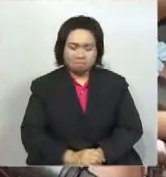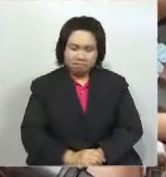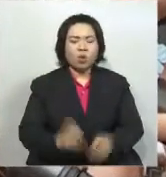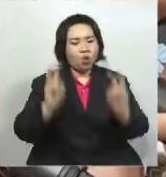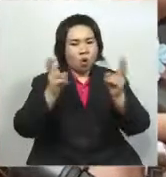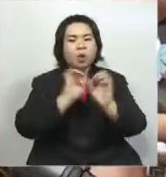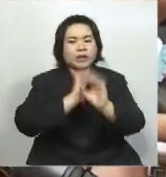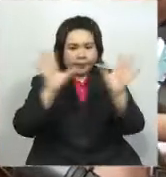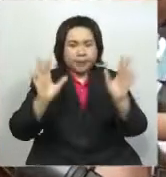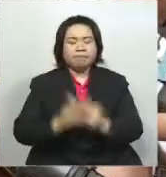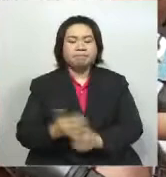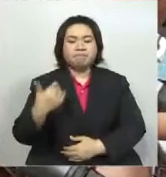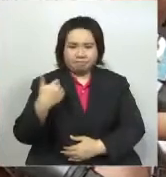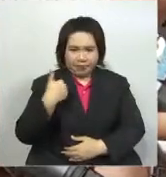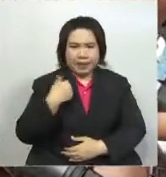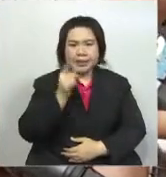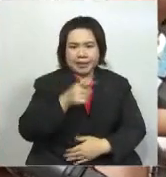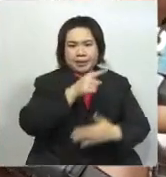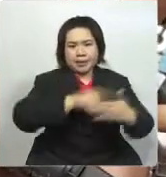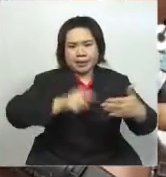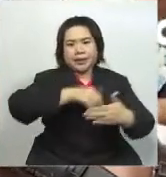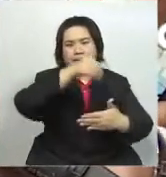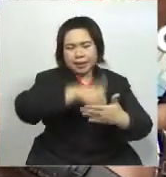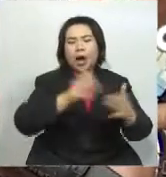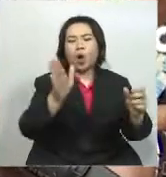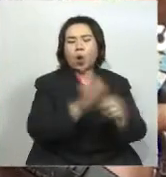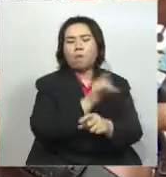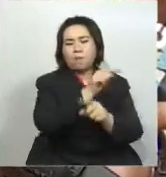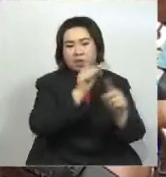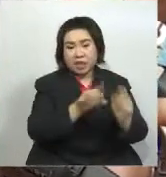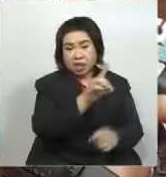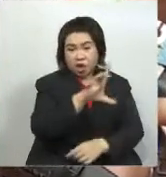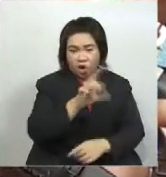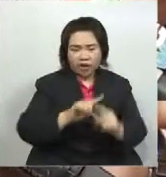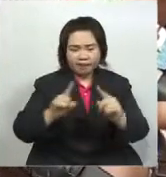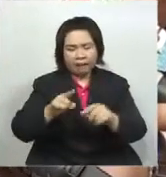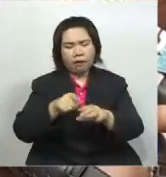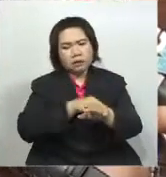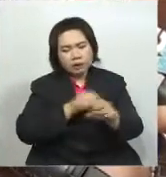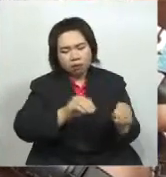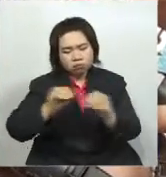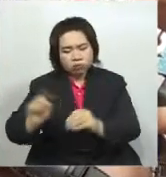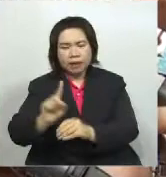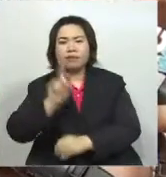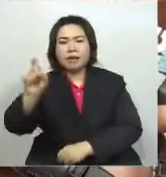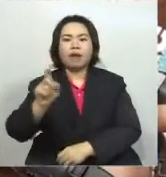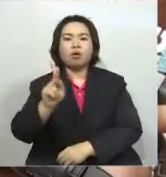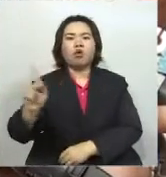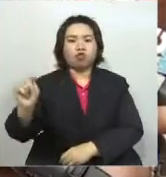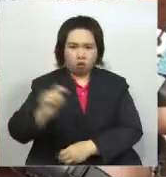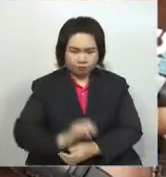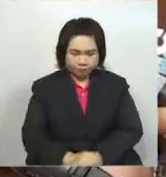ประเด็นนี้ชัดเจนนะคะว่ามีเลือกตั้งแน่นอน 100% แต่ว่าจะเลื่อนหรือว่าจะชะลออย่างไรเนี่ยก็ต้องไปถามทางกกต.เอา